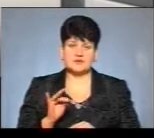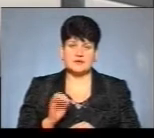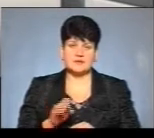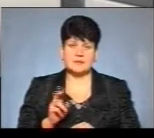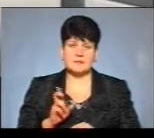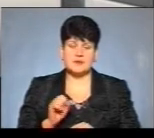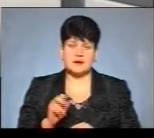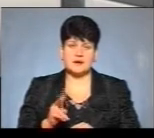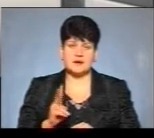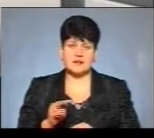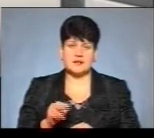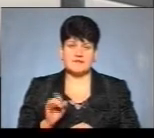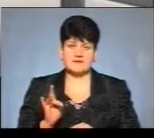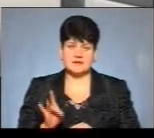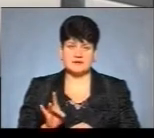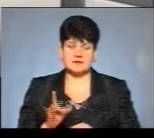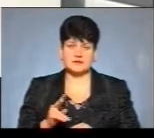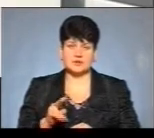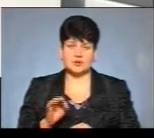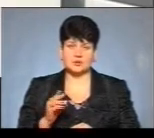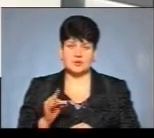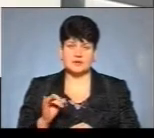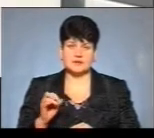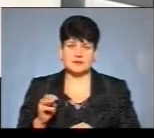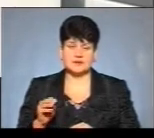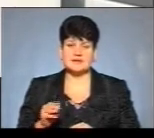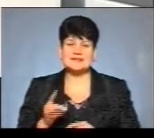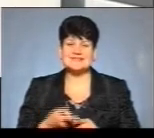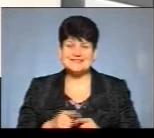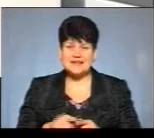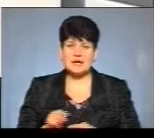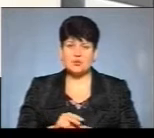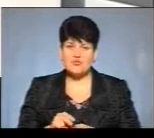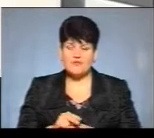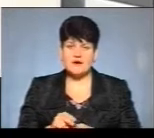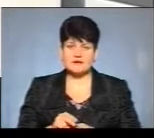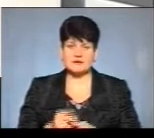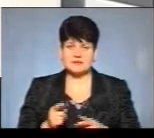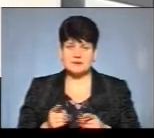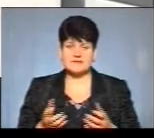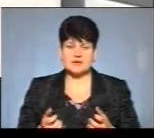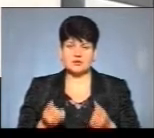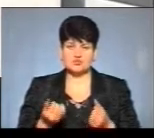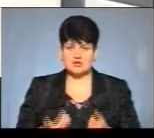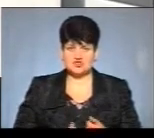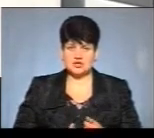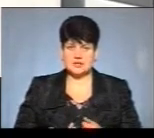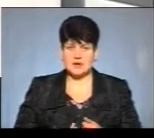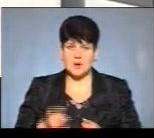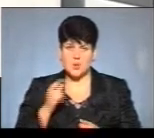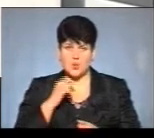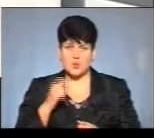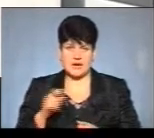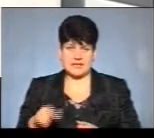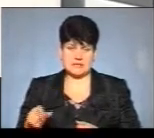абакалавір, ламівудин, долутегравір. Це лікування насправді рятує життя